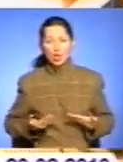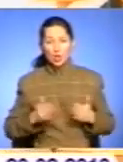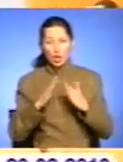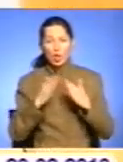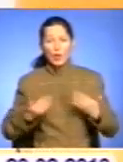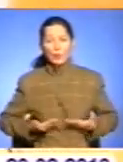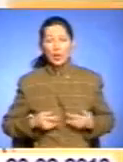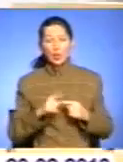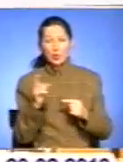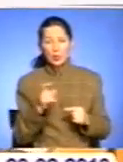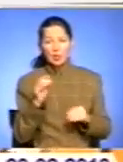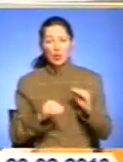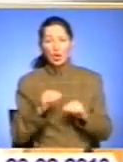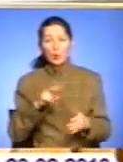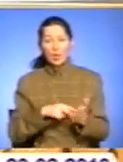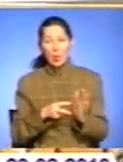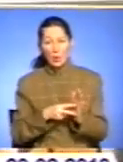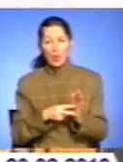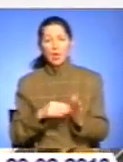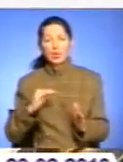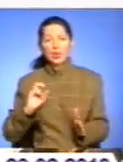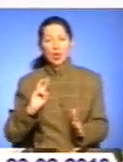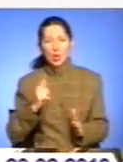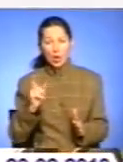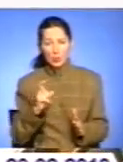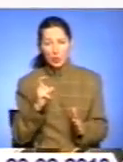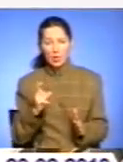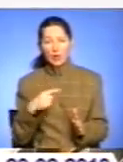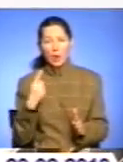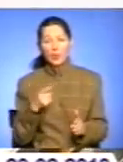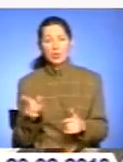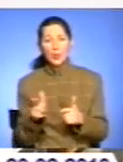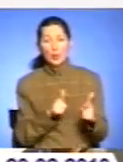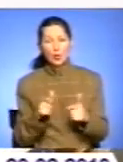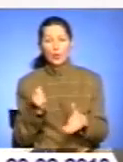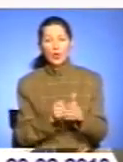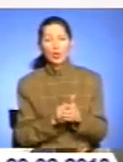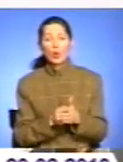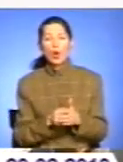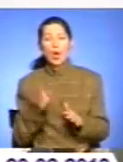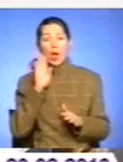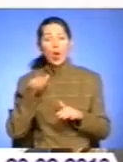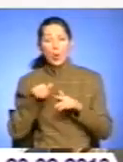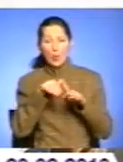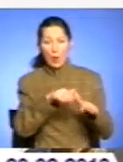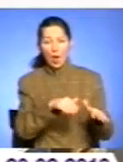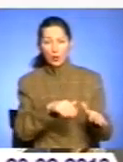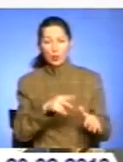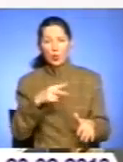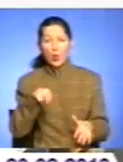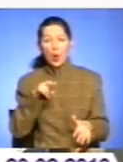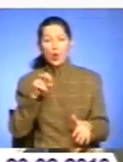дій підприємства організації житлово-комунального господарства області з підготовки до паводку, пропуску льодоходу та повені у 2013